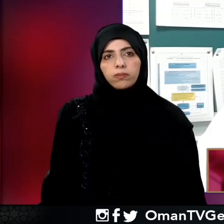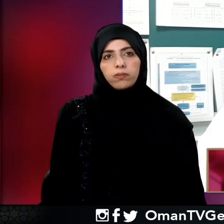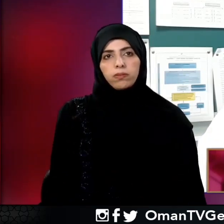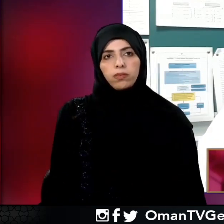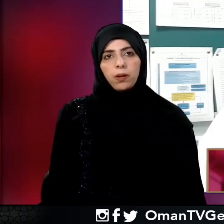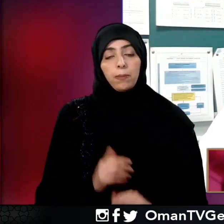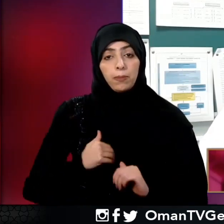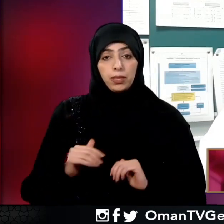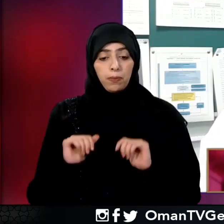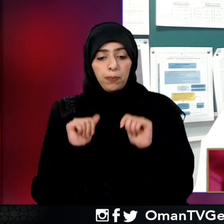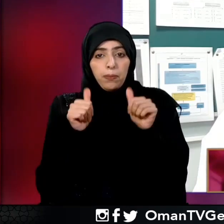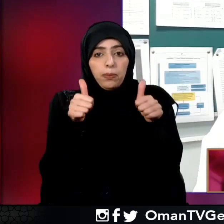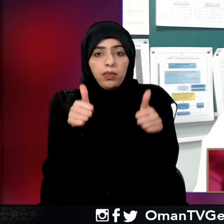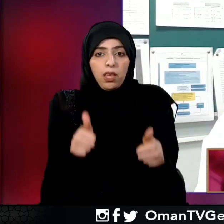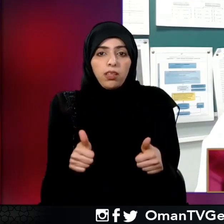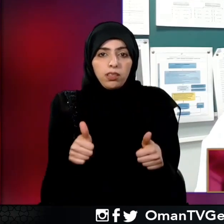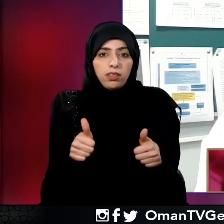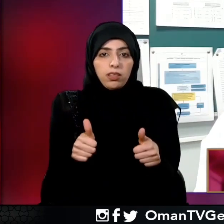منذ بداية